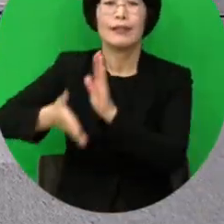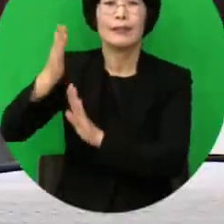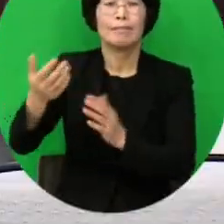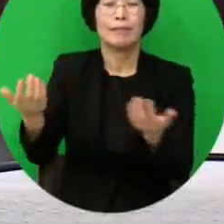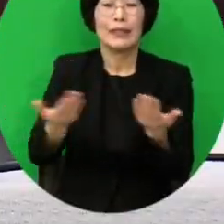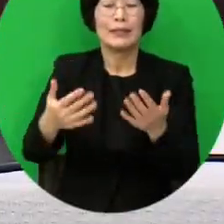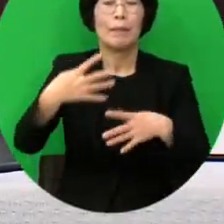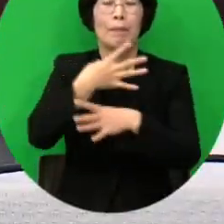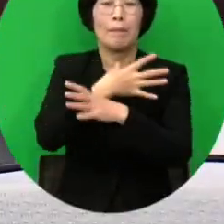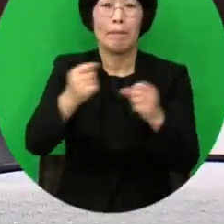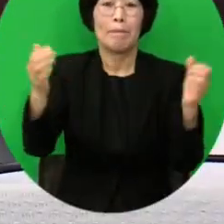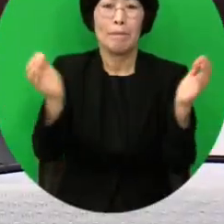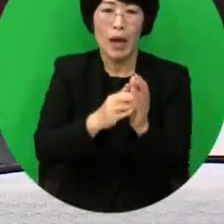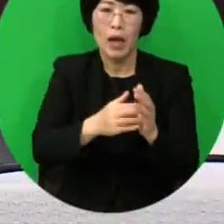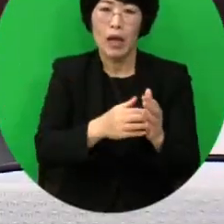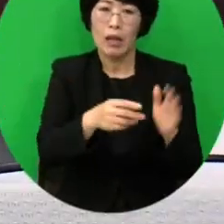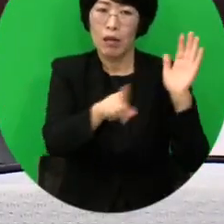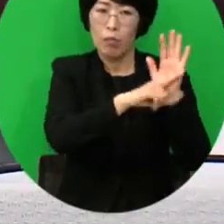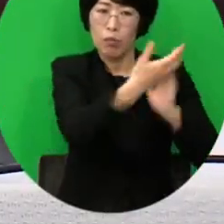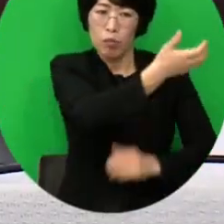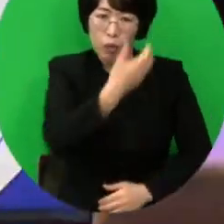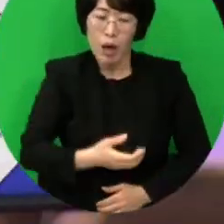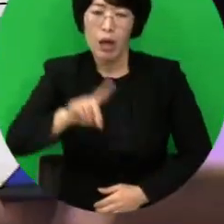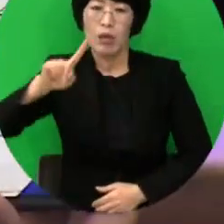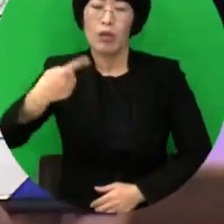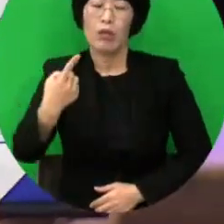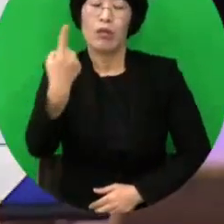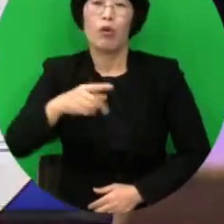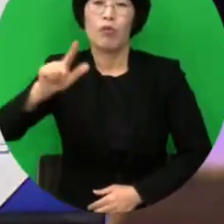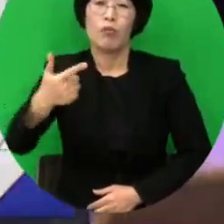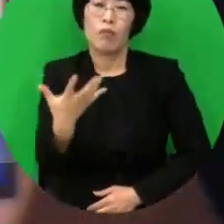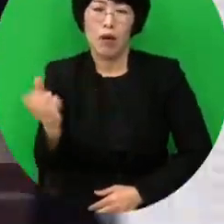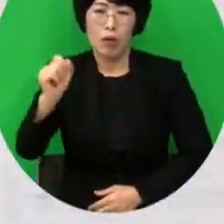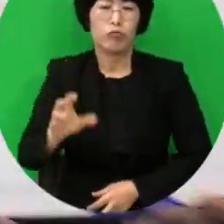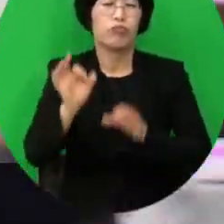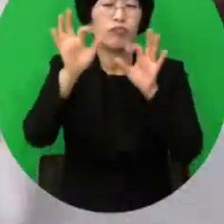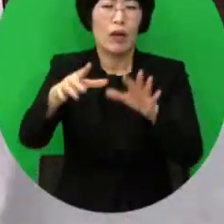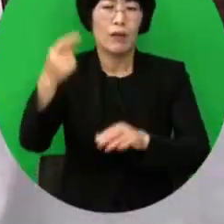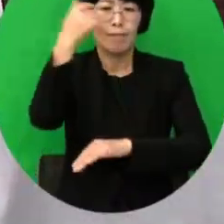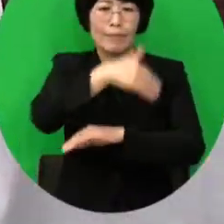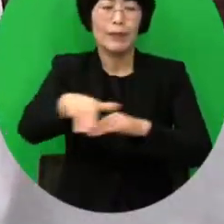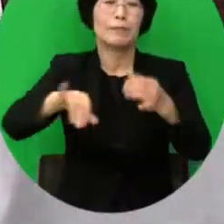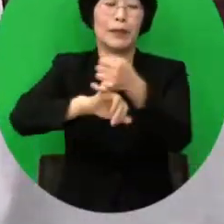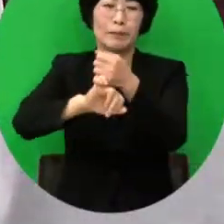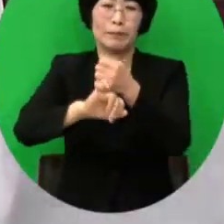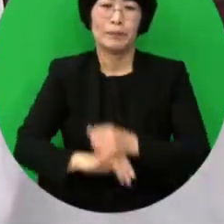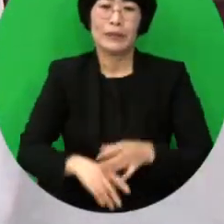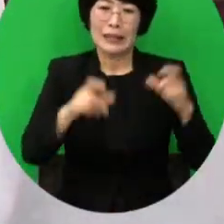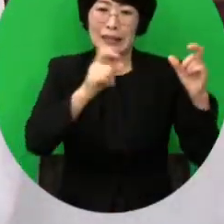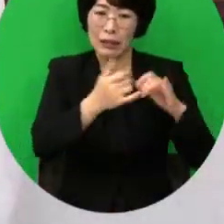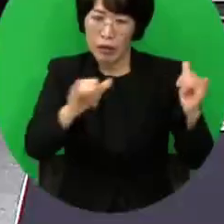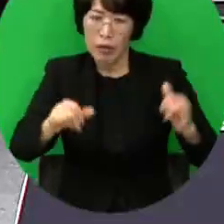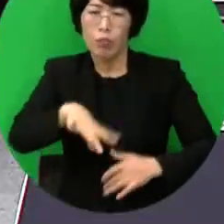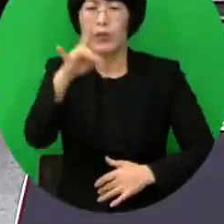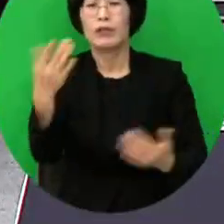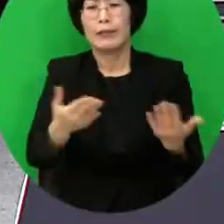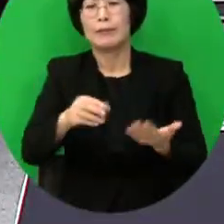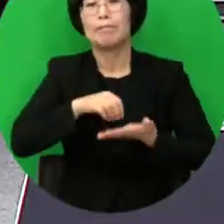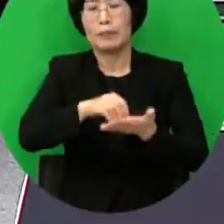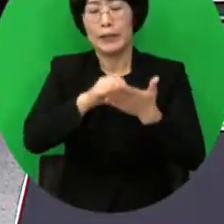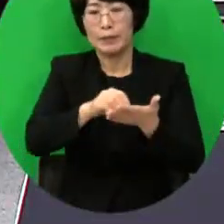맺고 본사 이전을 포함해 1,600억 원 규모 투자를 약속했습니다. 지역 인재를 우선